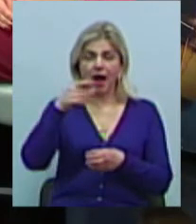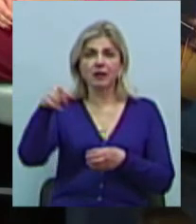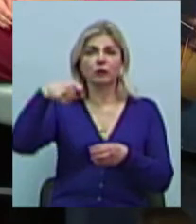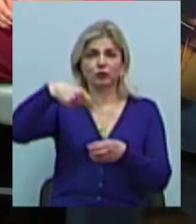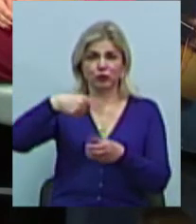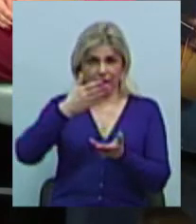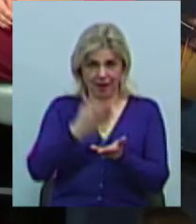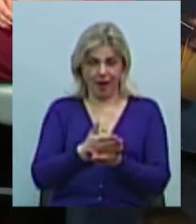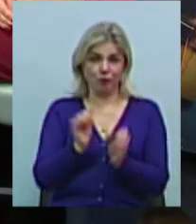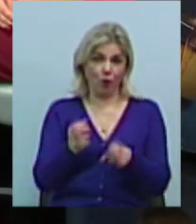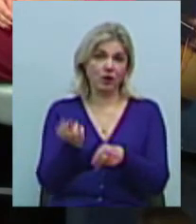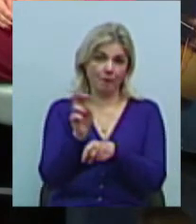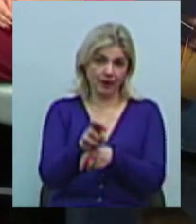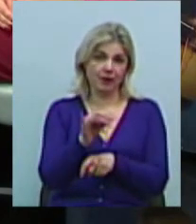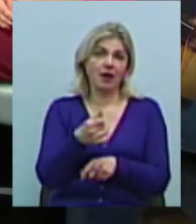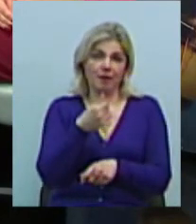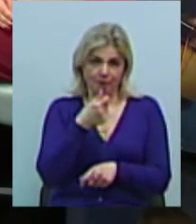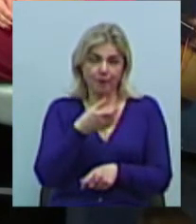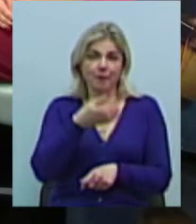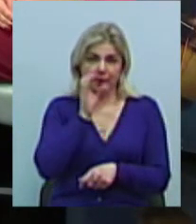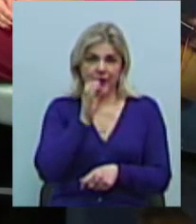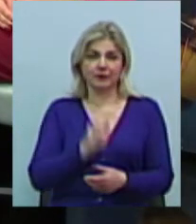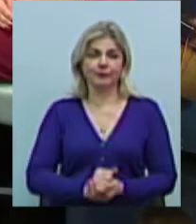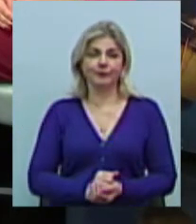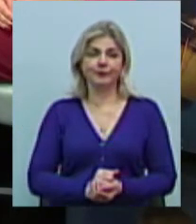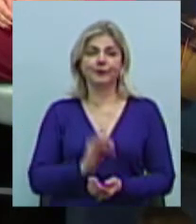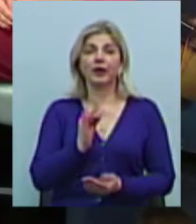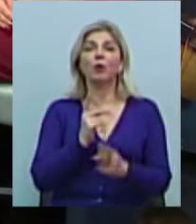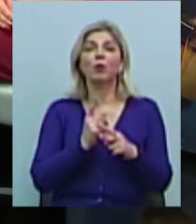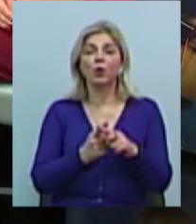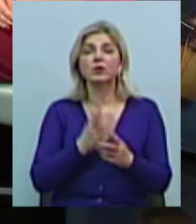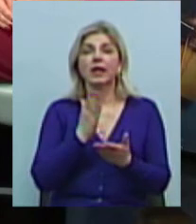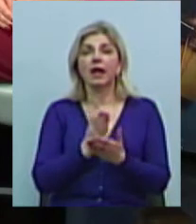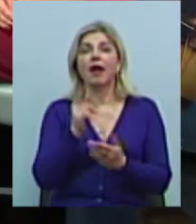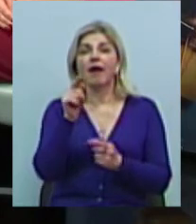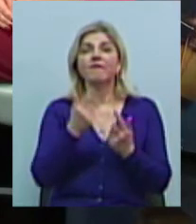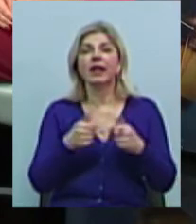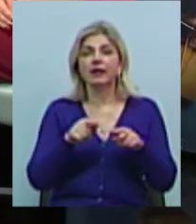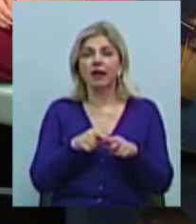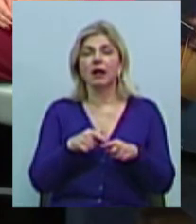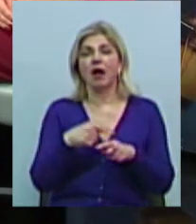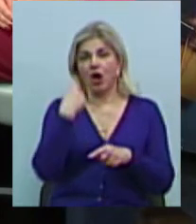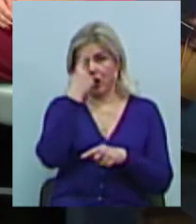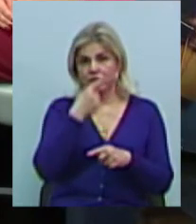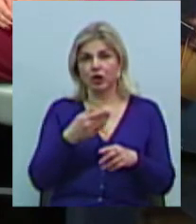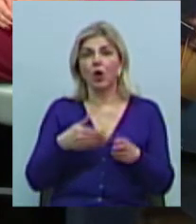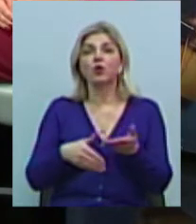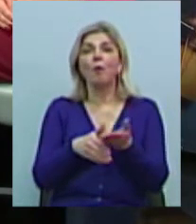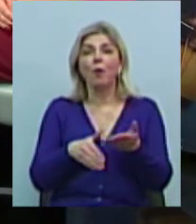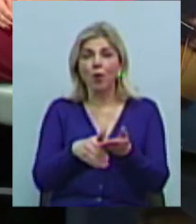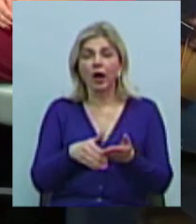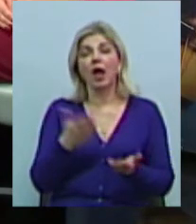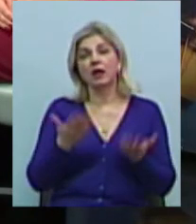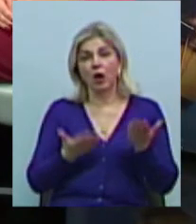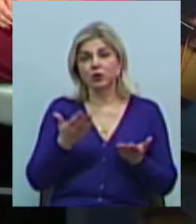і відвідати. І плюс є там відділення адресної допомоги,